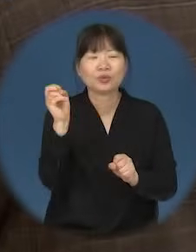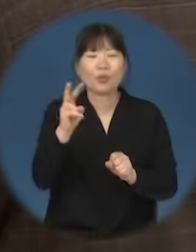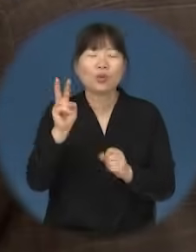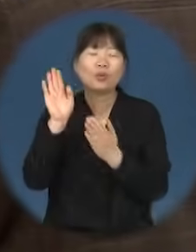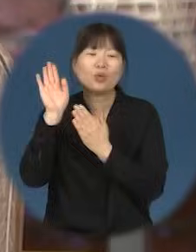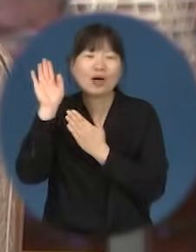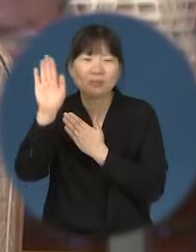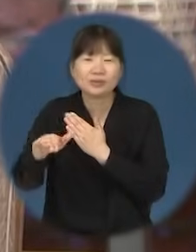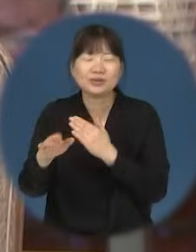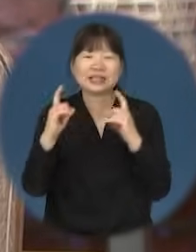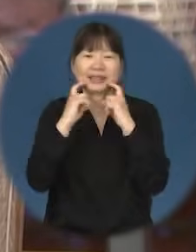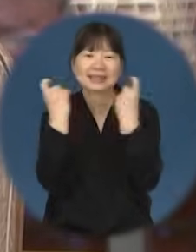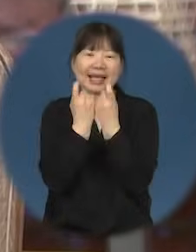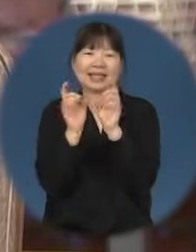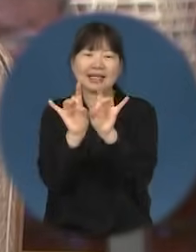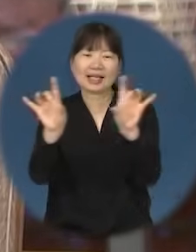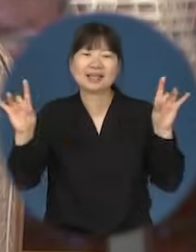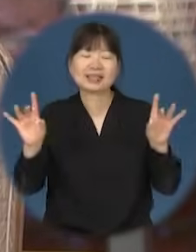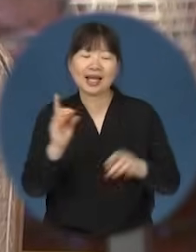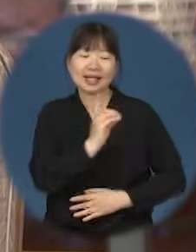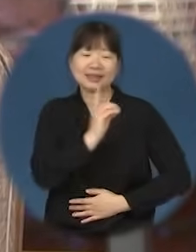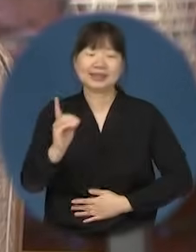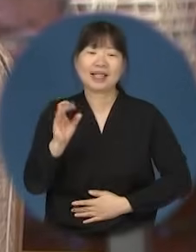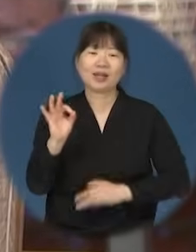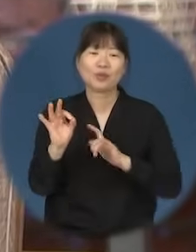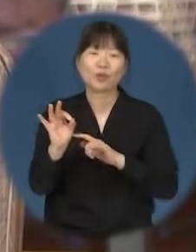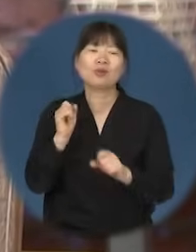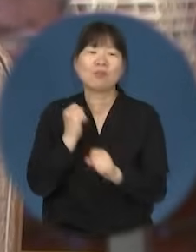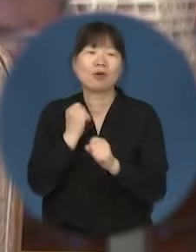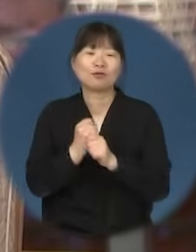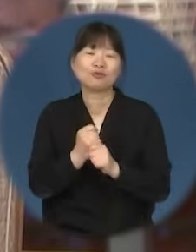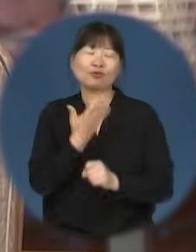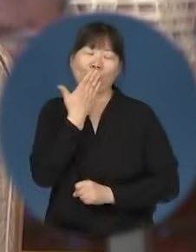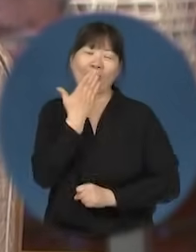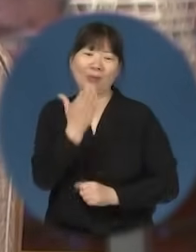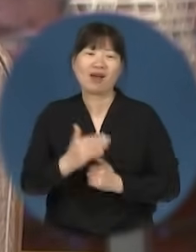개인이 디지털 머니를 만들 수가 있어요.